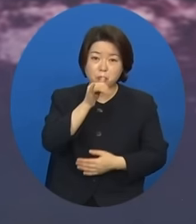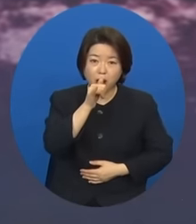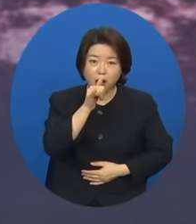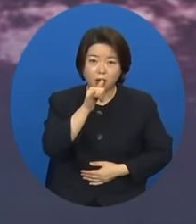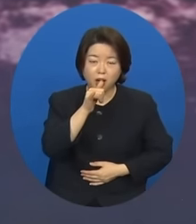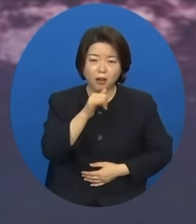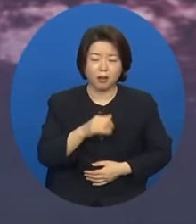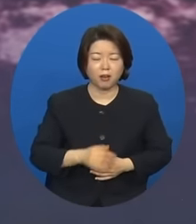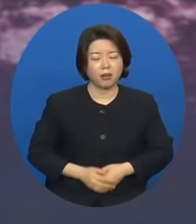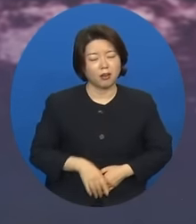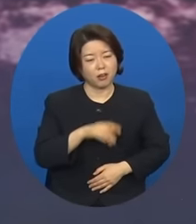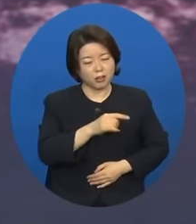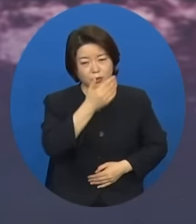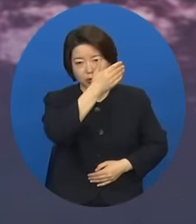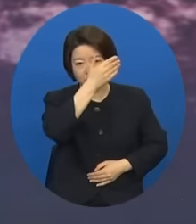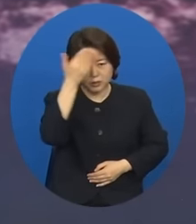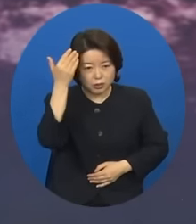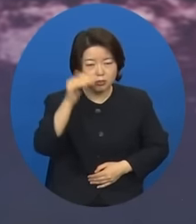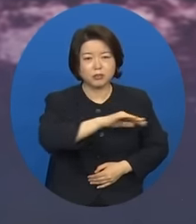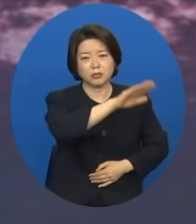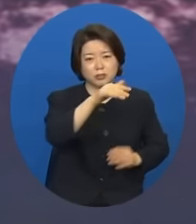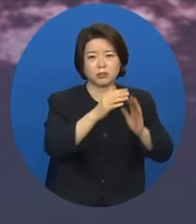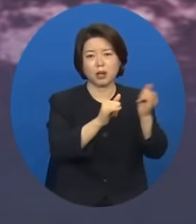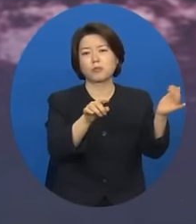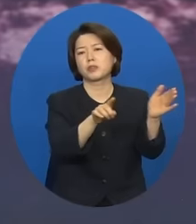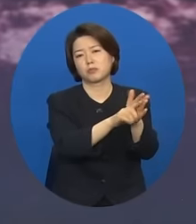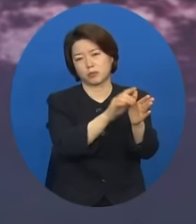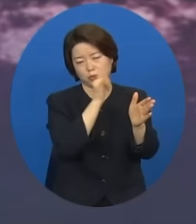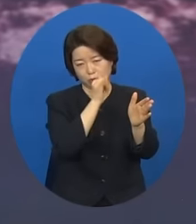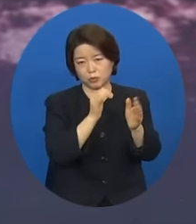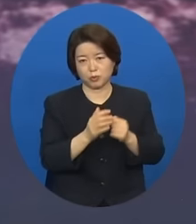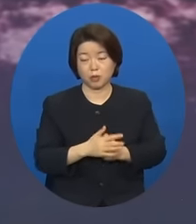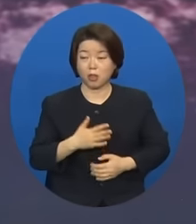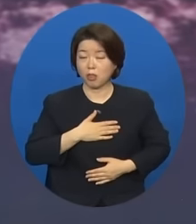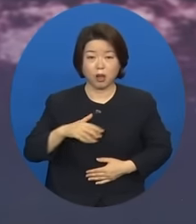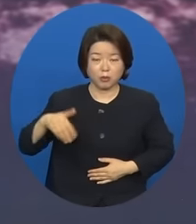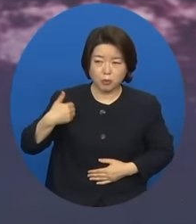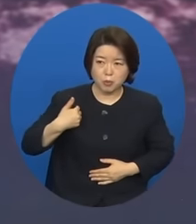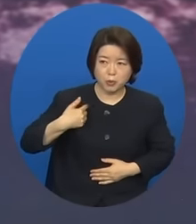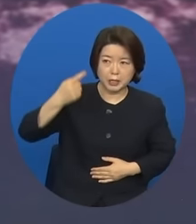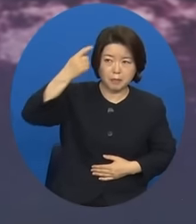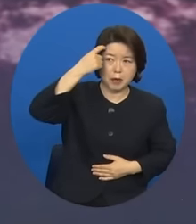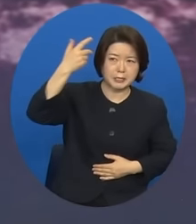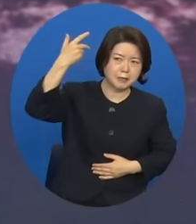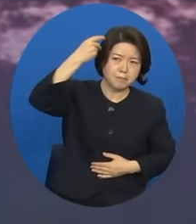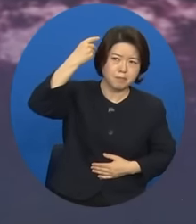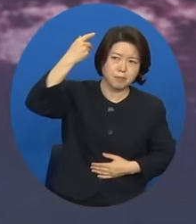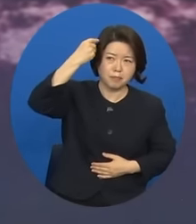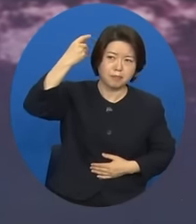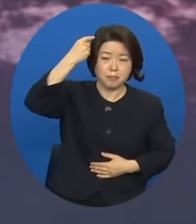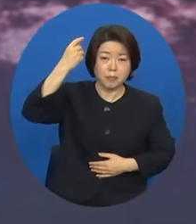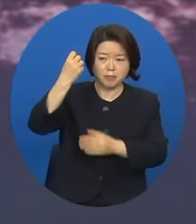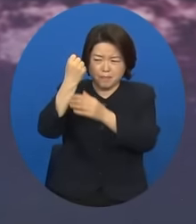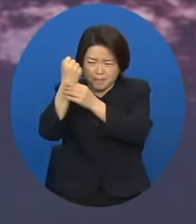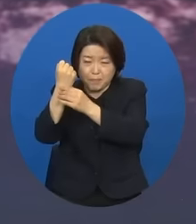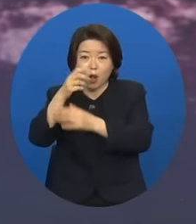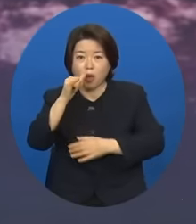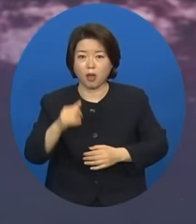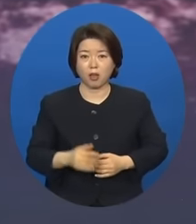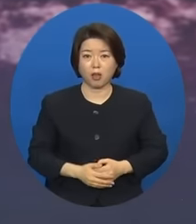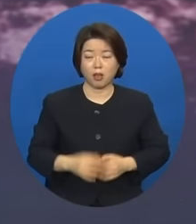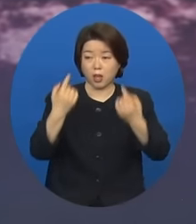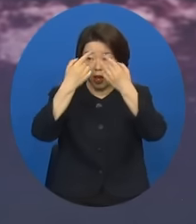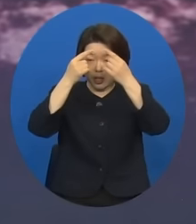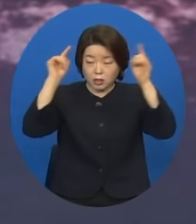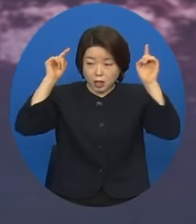이것을 청년들이 믿고 있다는 거예요 이것이 자기도 모르게 들어와 있는 의식 사고 그래서 대학만 가면